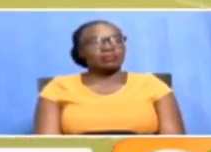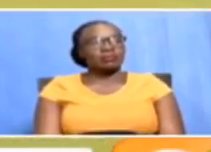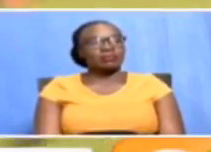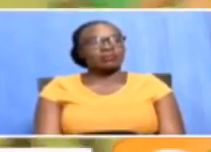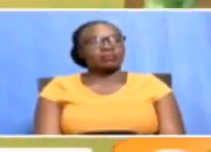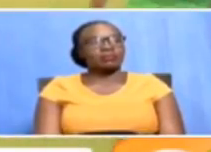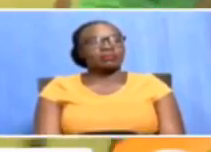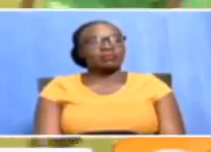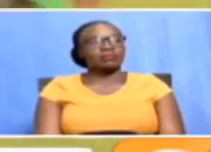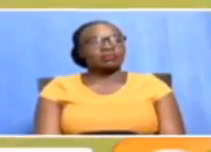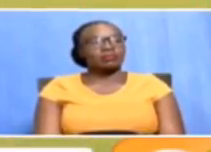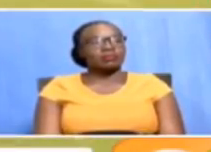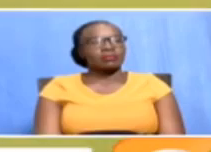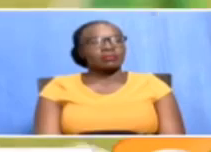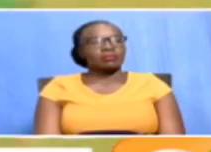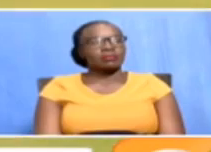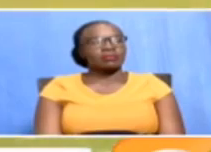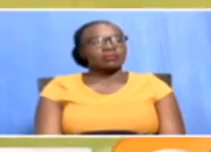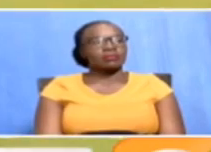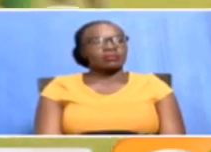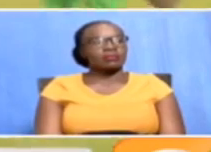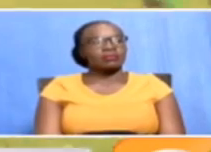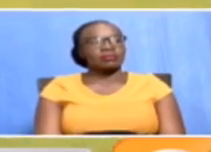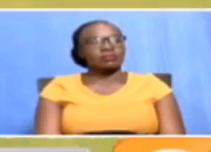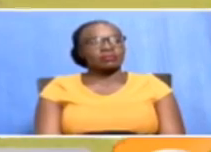Okay? No. Rico.